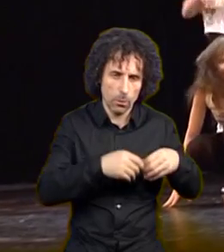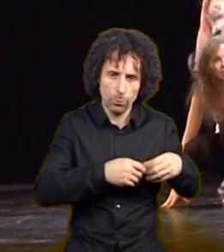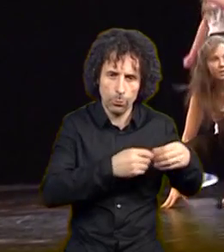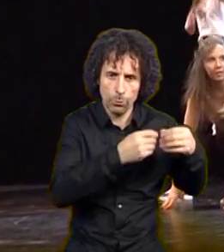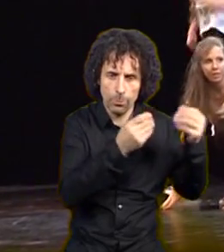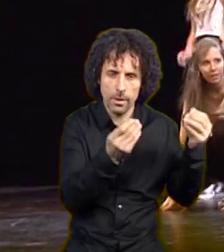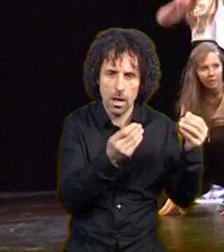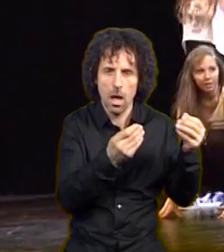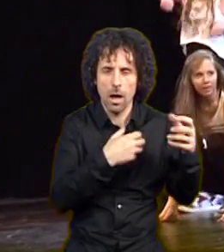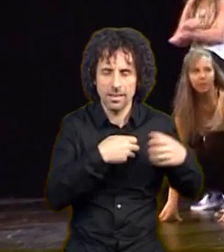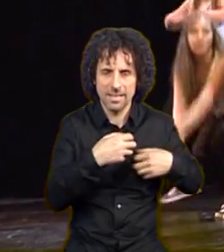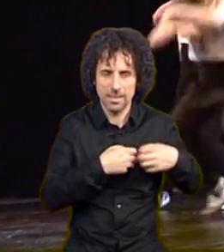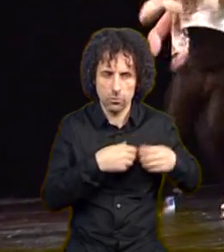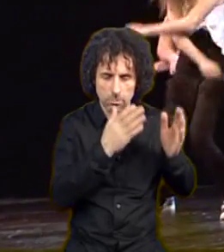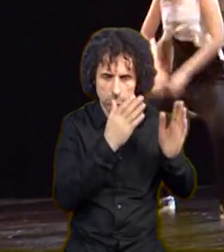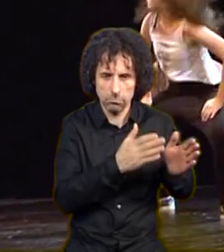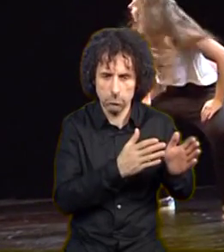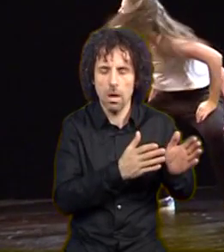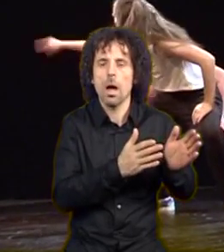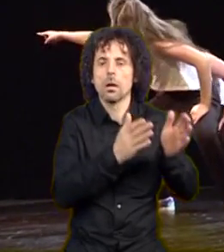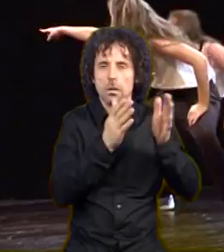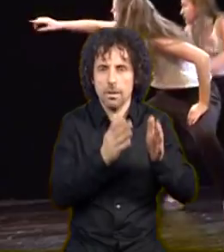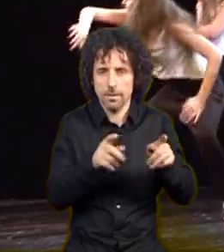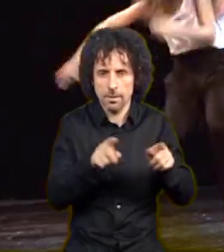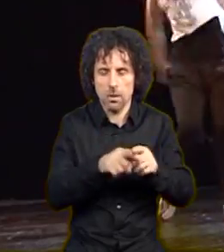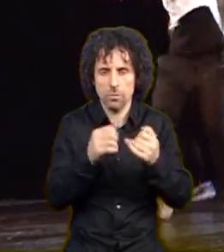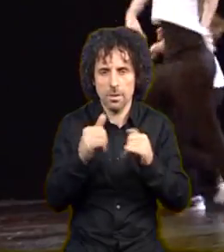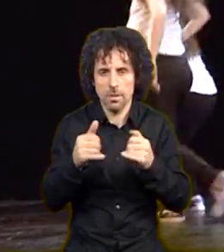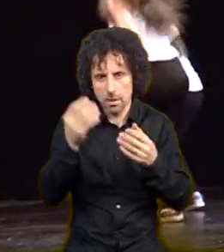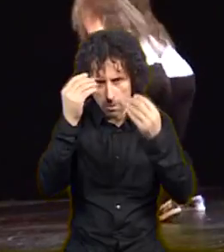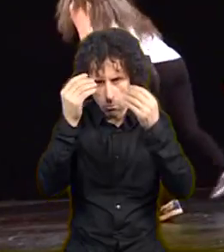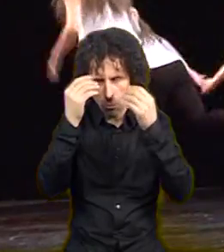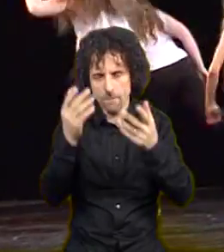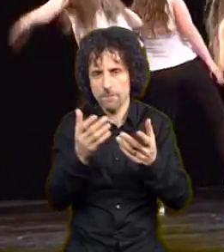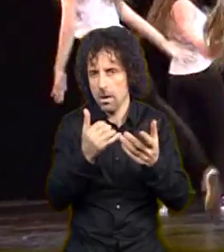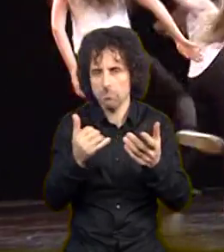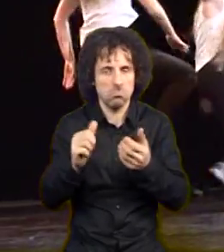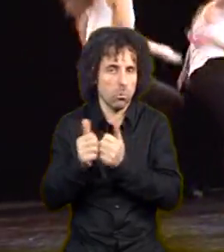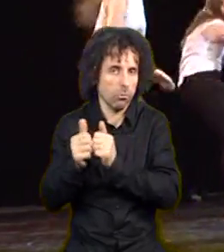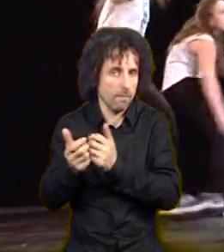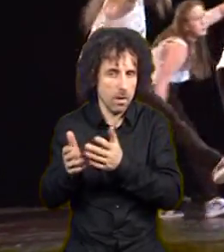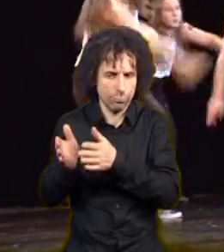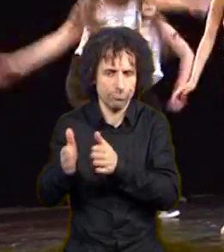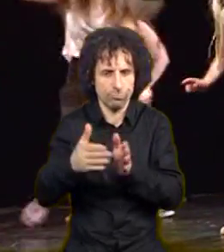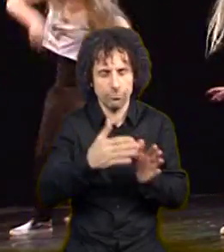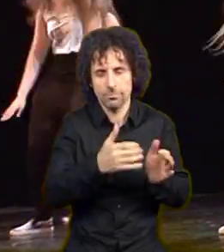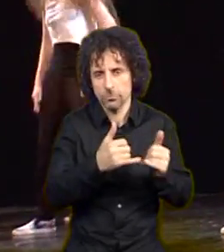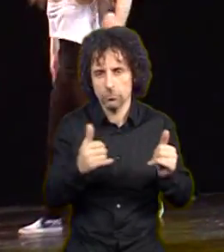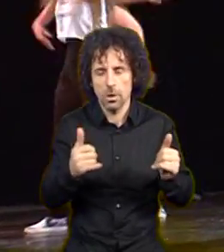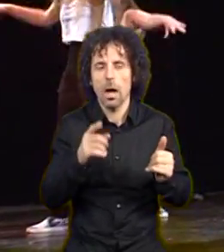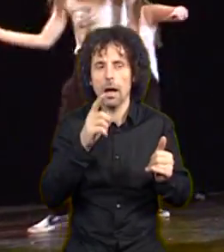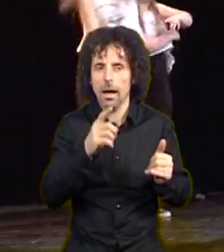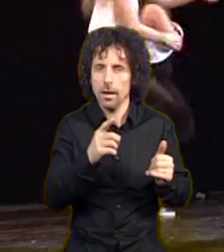swoje talenty, rozwijają swoje talenty artystyczne, ale również inne, naukowe czy sportowe.